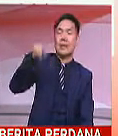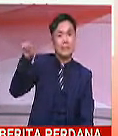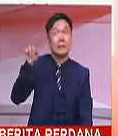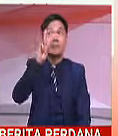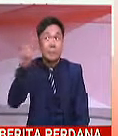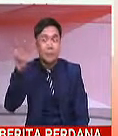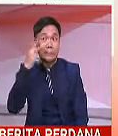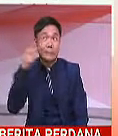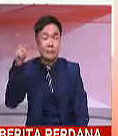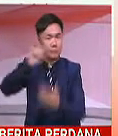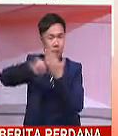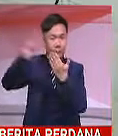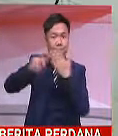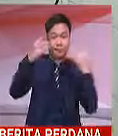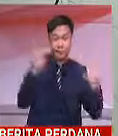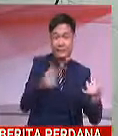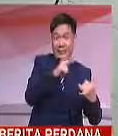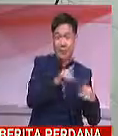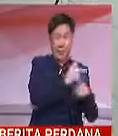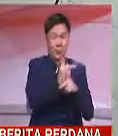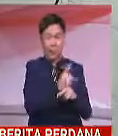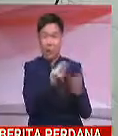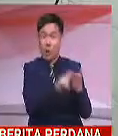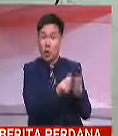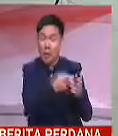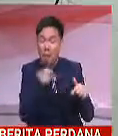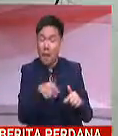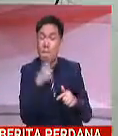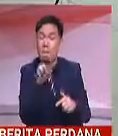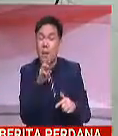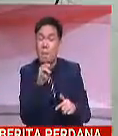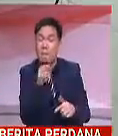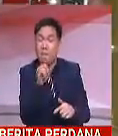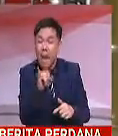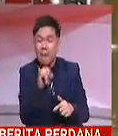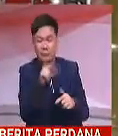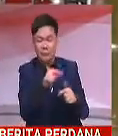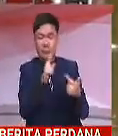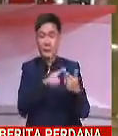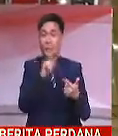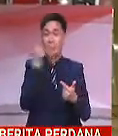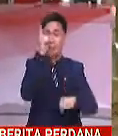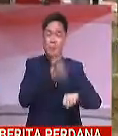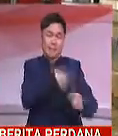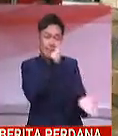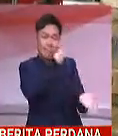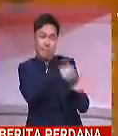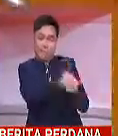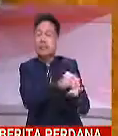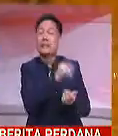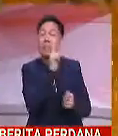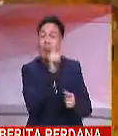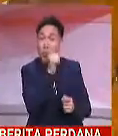Di bawah pakej Bantuan Perlindungan Ekonomi dan Rakyat Malaysia Permai, bantuan kewangan secara sekali bayar berjumlah